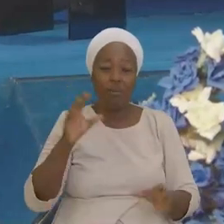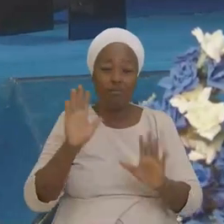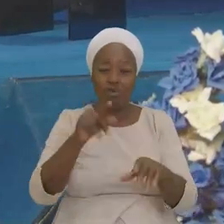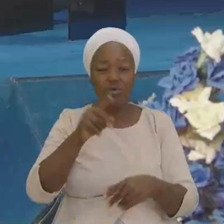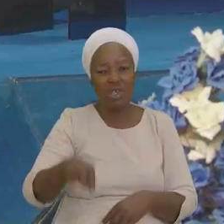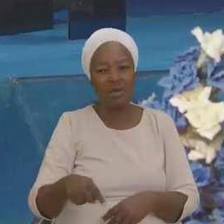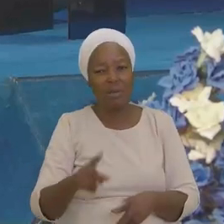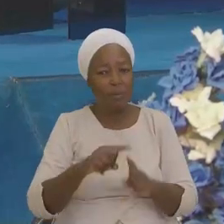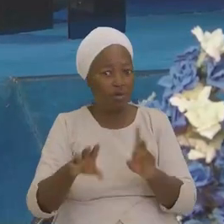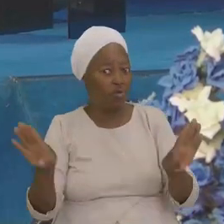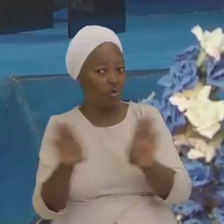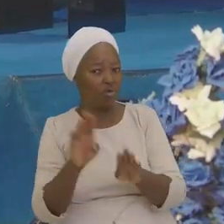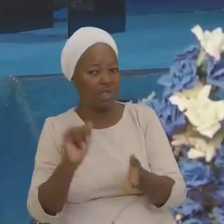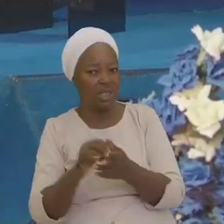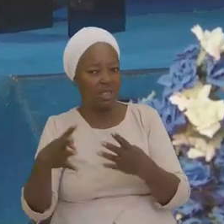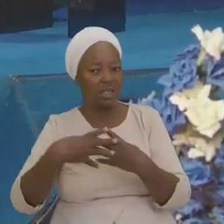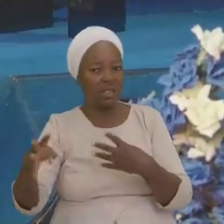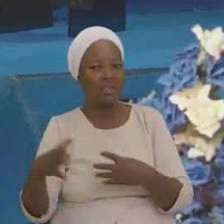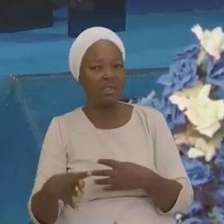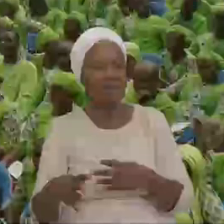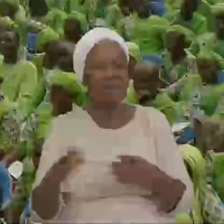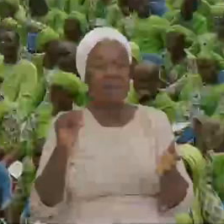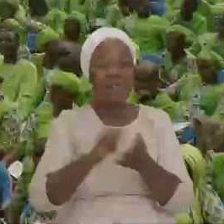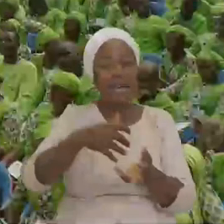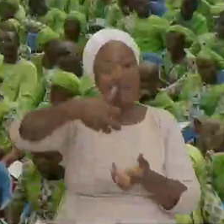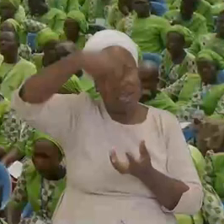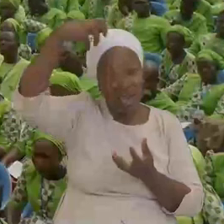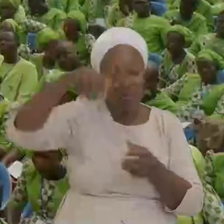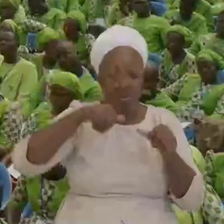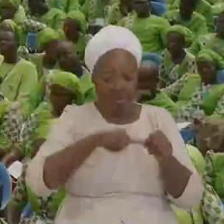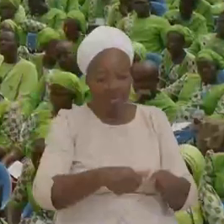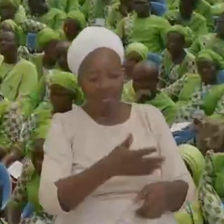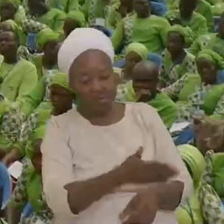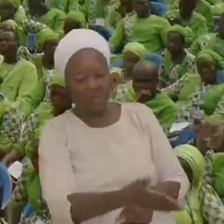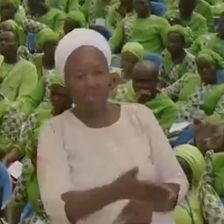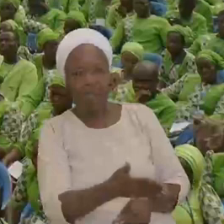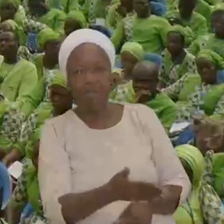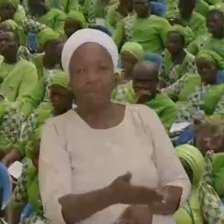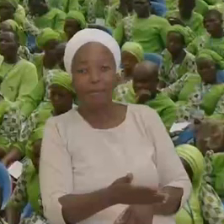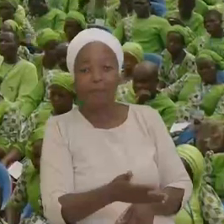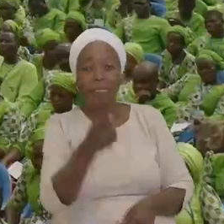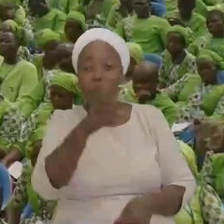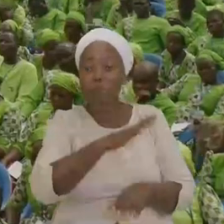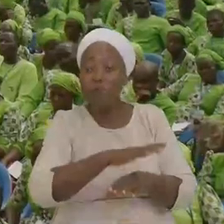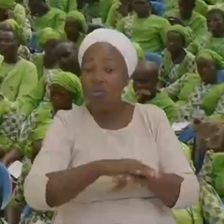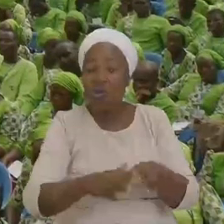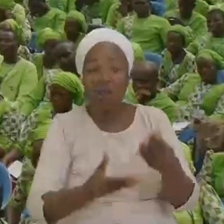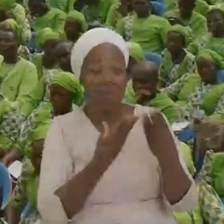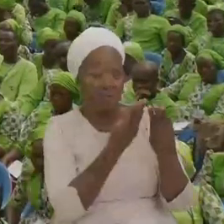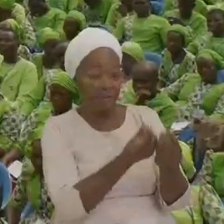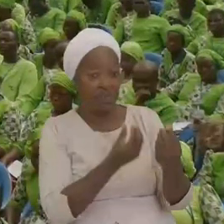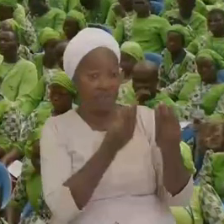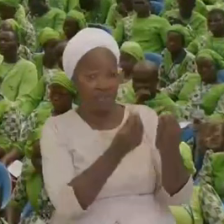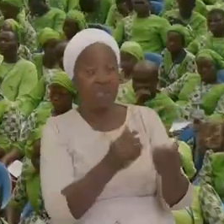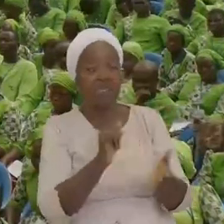et bondir sur toi. Tu dois fermer cette porte. Et ce lion reste dans la